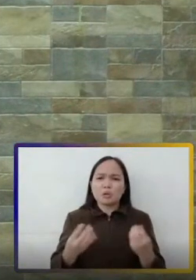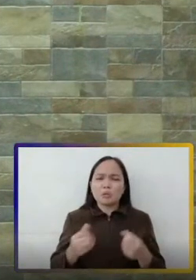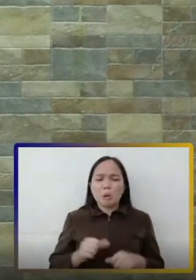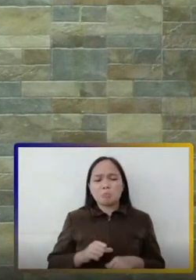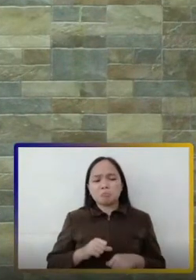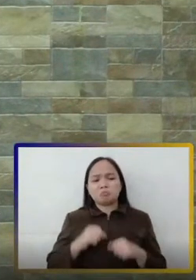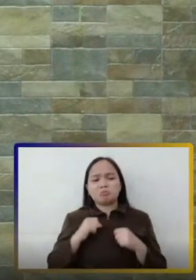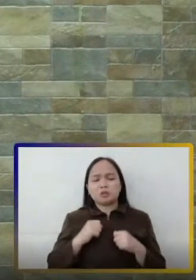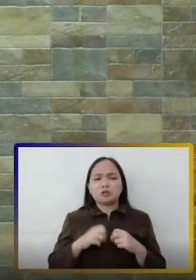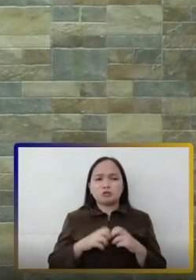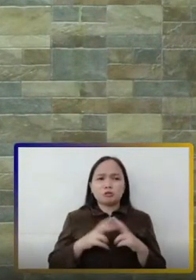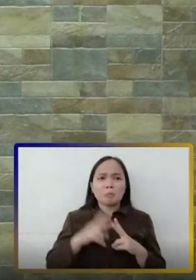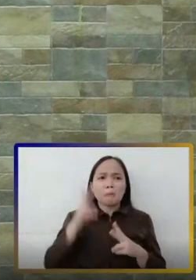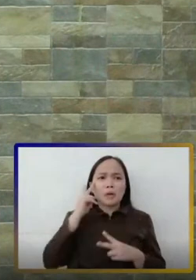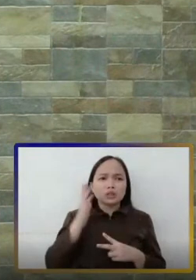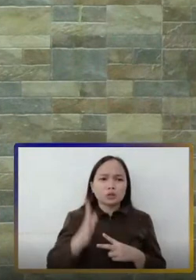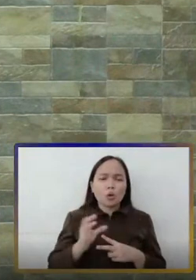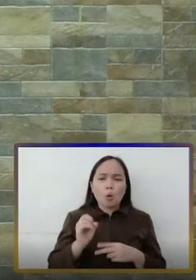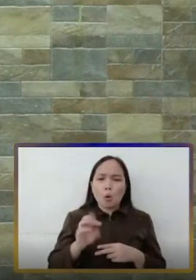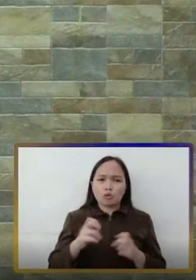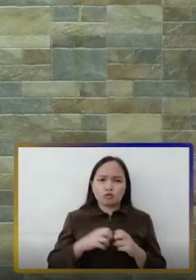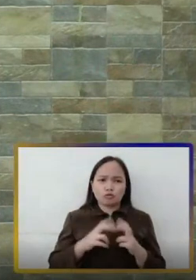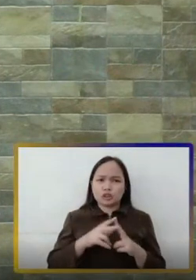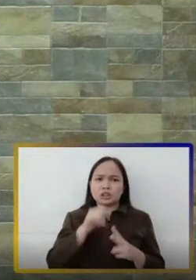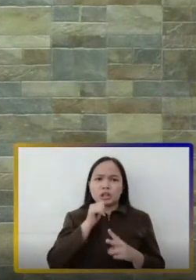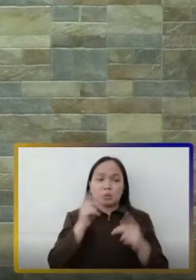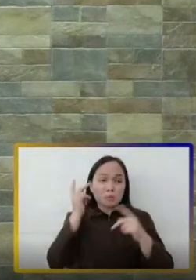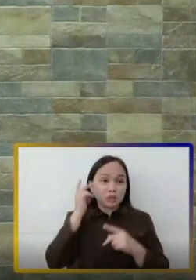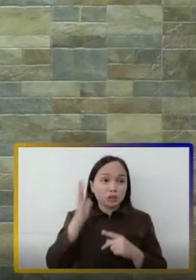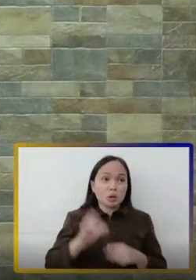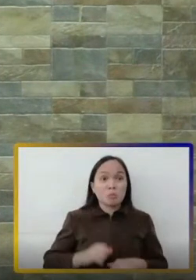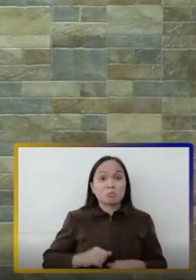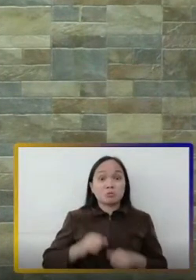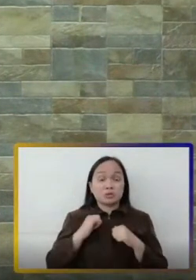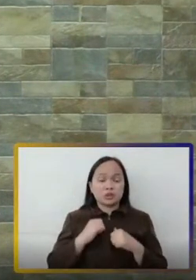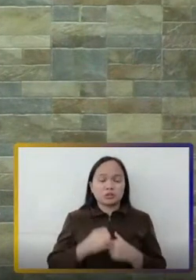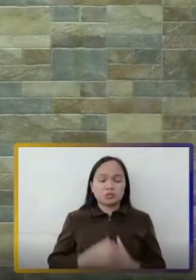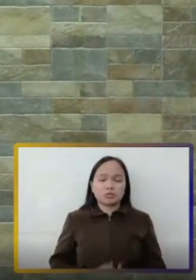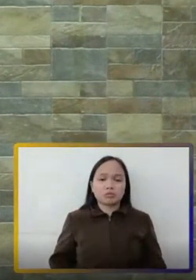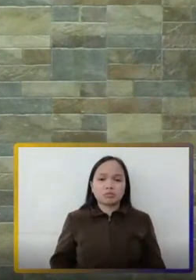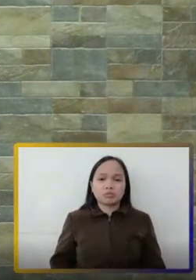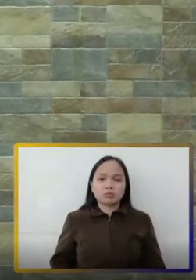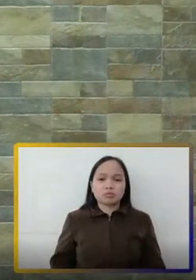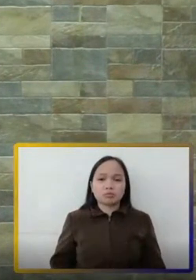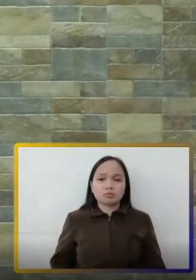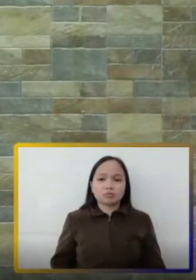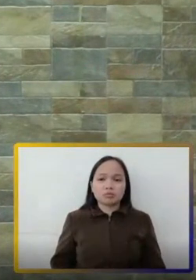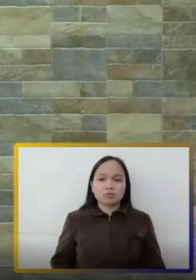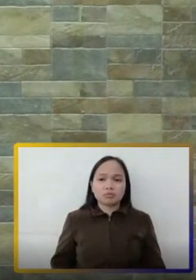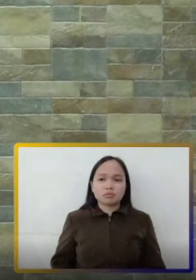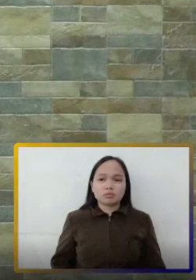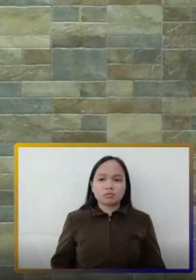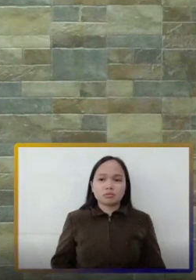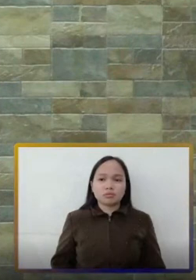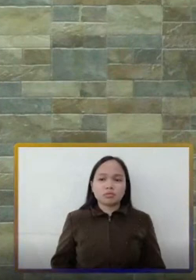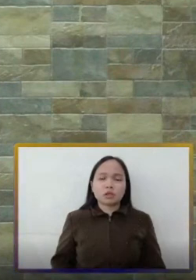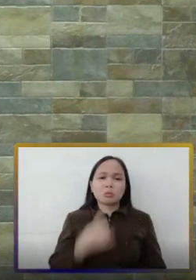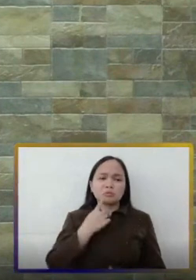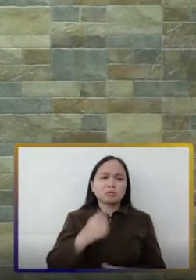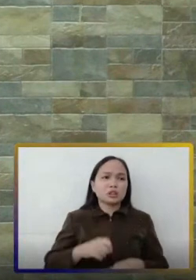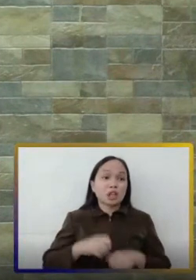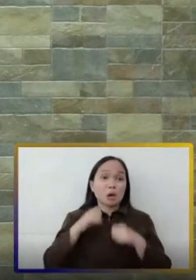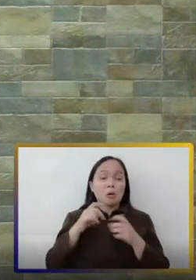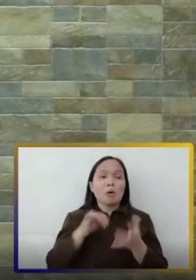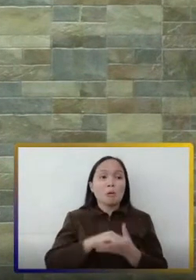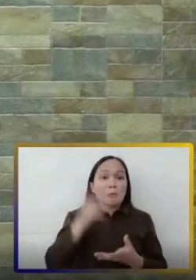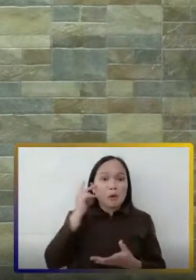mga pastors, kahit nga hindi pastors, pinagyayabangan ng hindi pa, kahit nga hindi pa sa pinagyayabangan yung mga pastors na